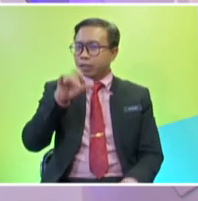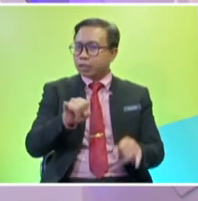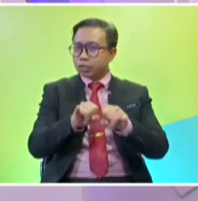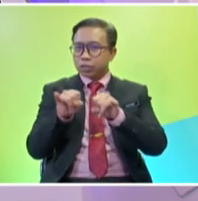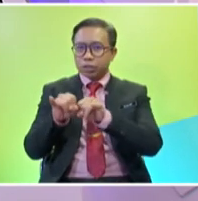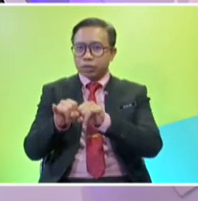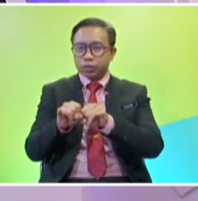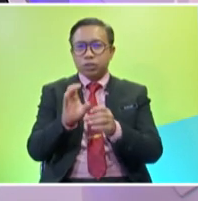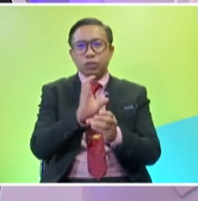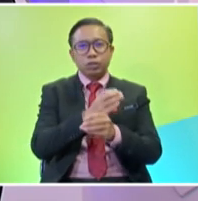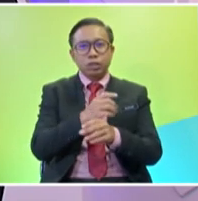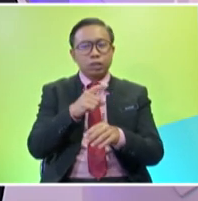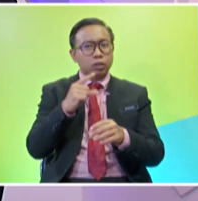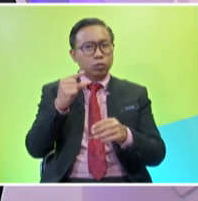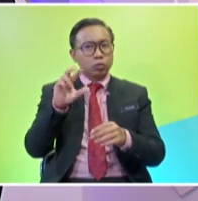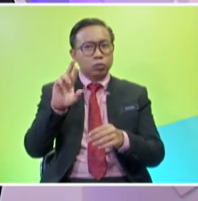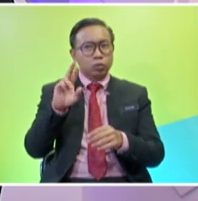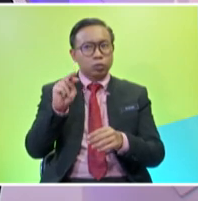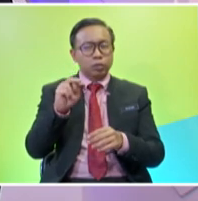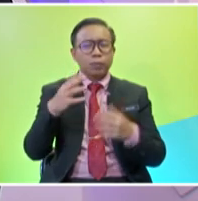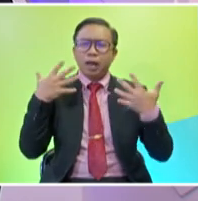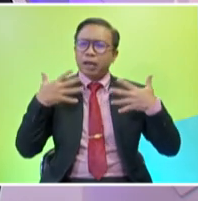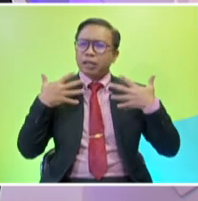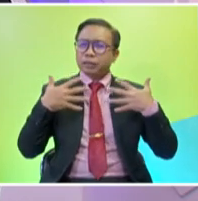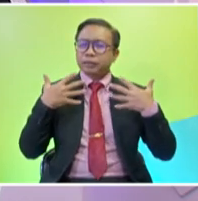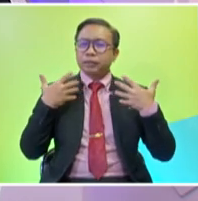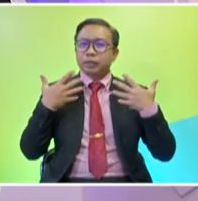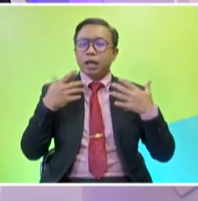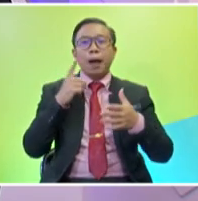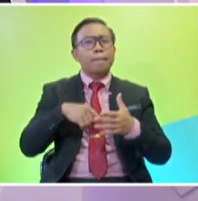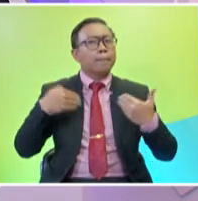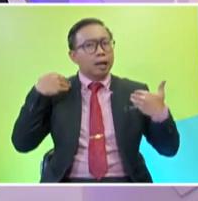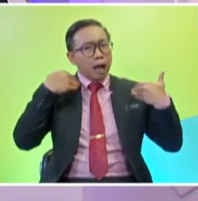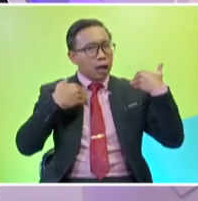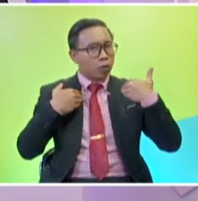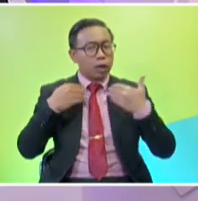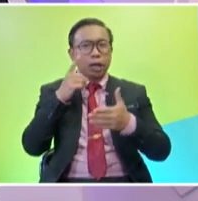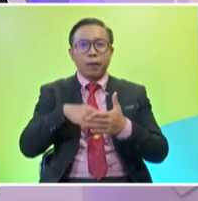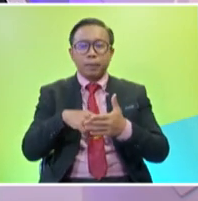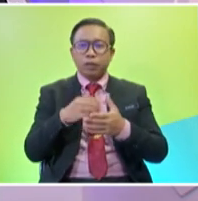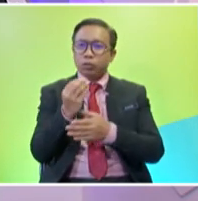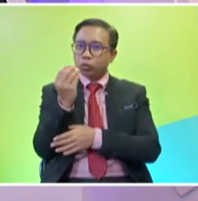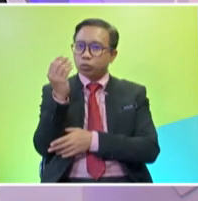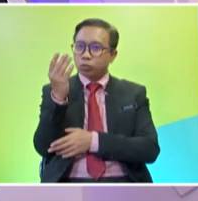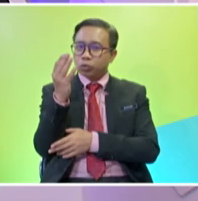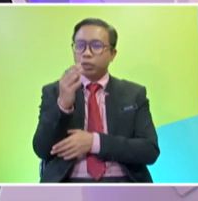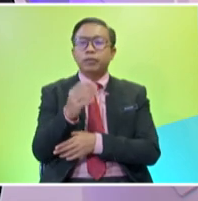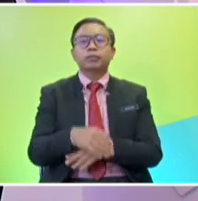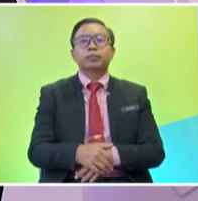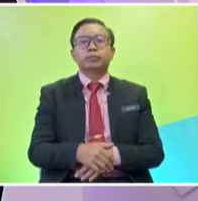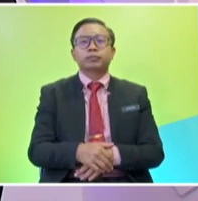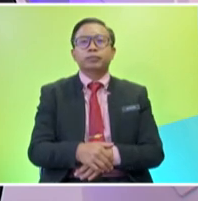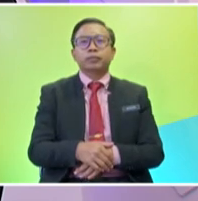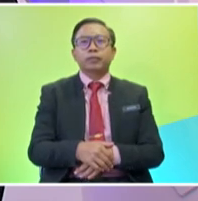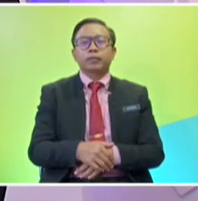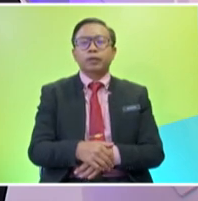ciri di kawasan gurun panas kalau panas apa hewannya dan apa tumbuh-tumbuhannya Oke baiklah kita